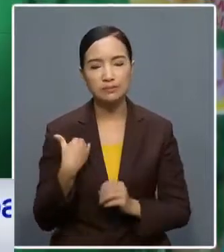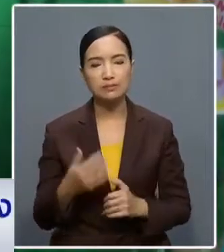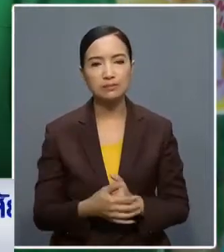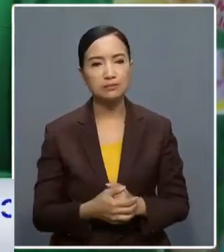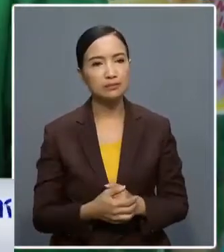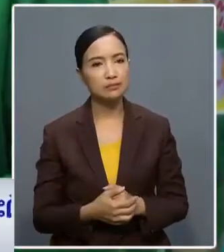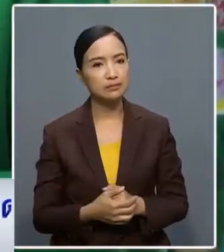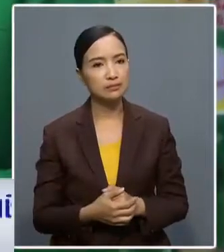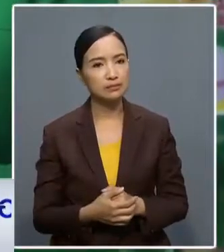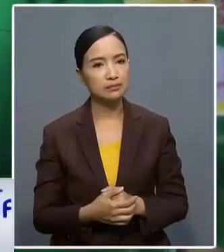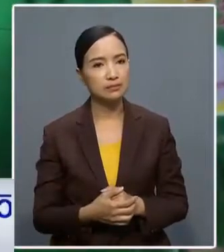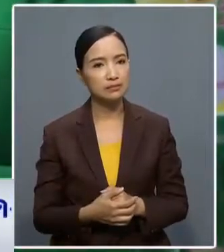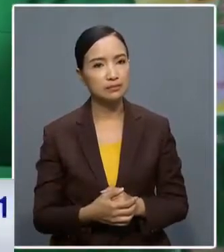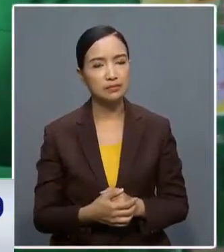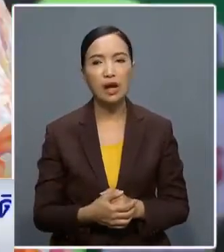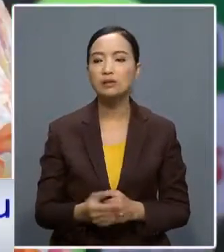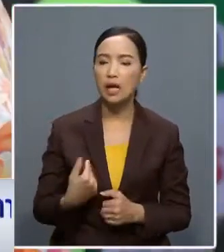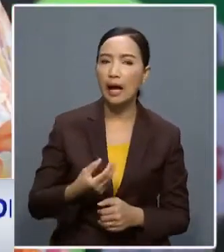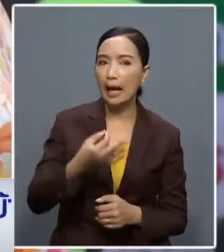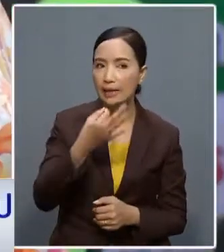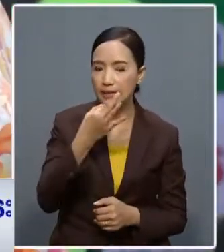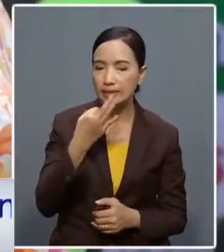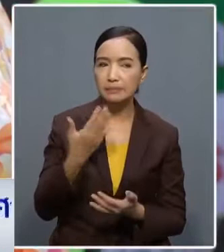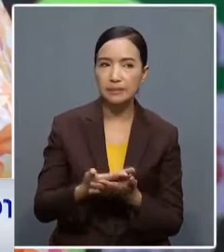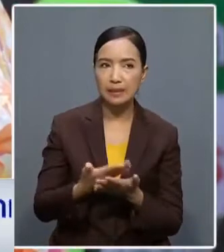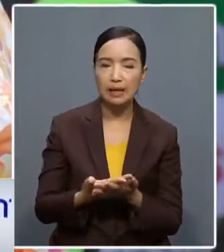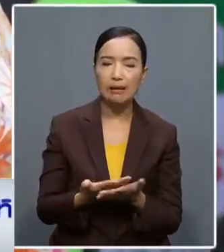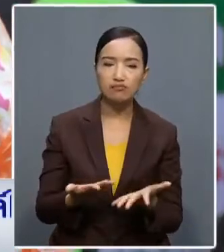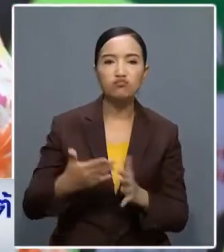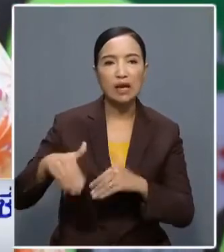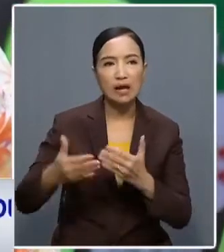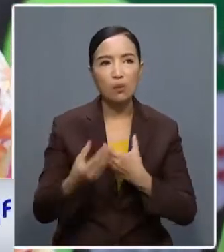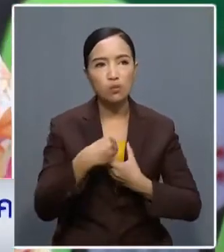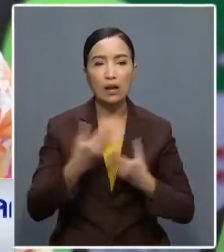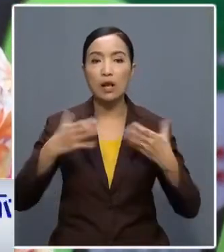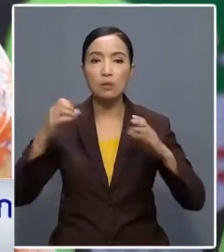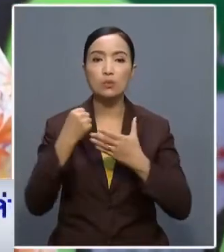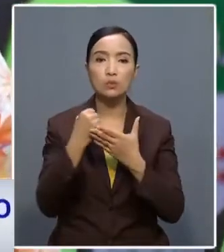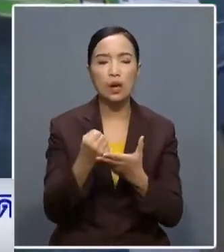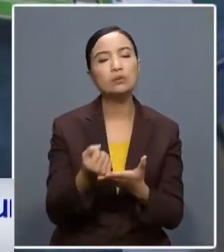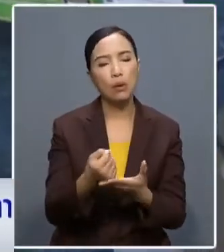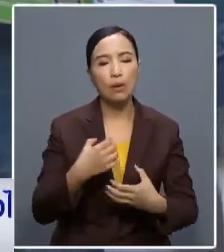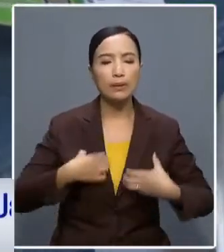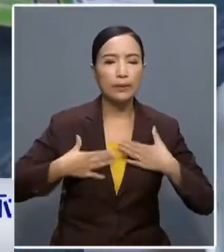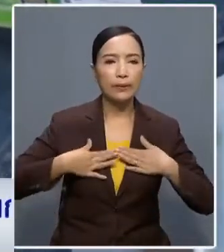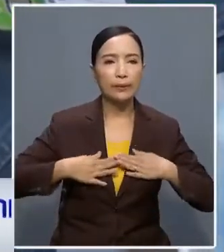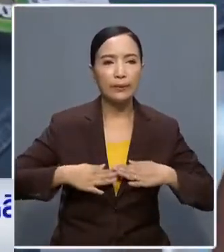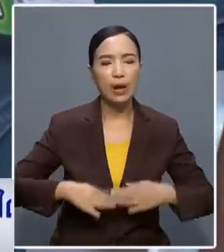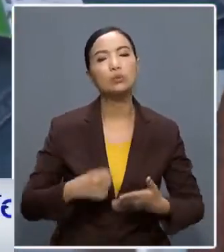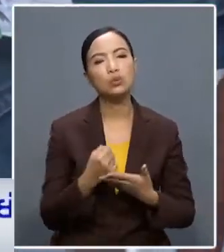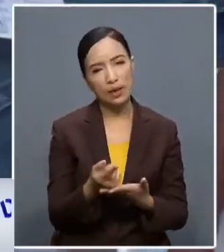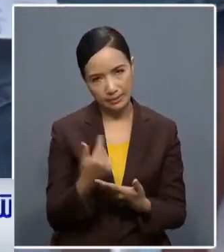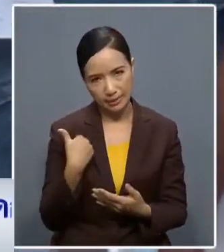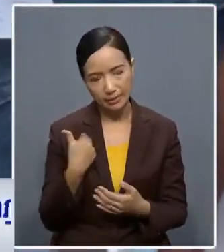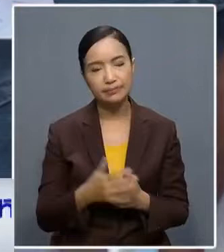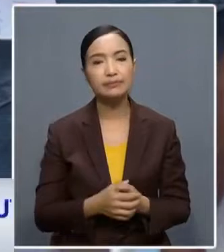ของไม่ว่าจะเรื่องของอาชีพเรื่องของรายได้เ ข าการที่ได้รับการช่วยเหลือจากรัฐบาลส่วนหนึ่งเนี่ยก็ได้ช่วยบรรเทาให้เขาไปเยอะพอสมควรนะครับ